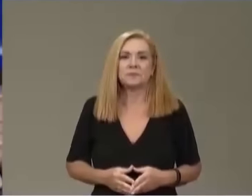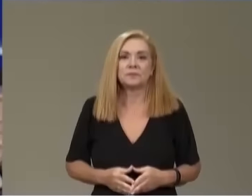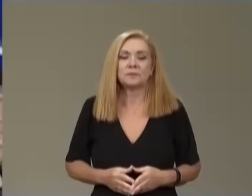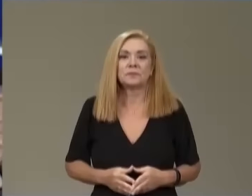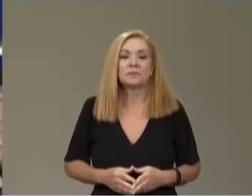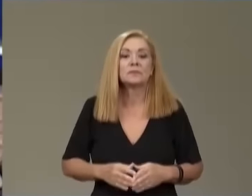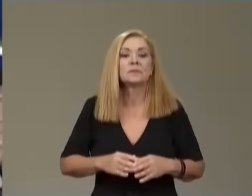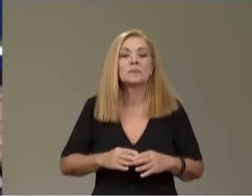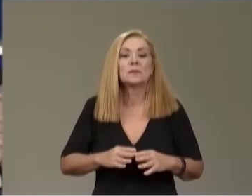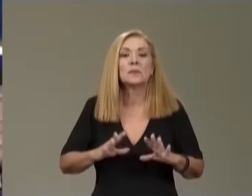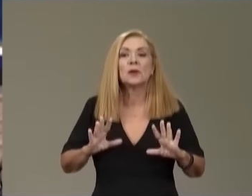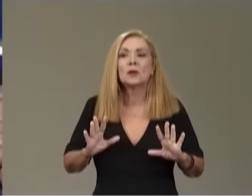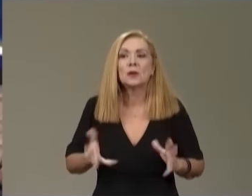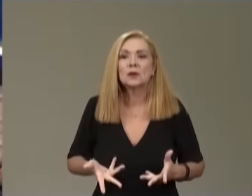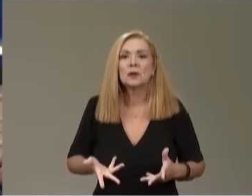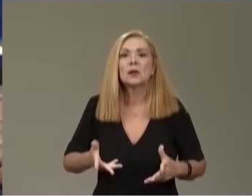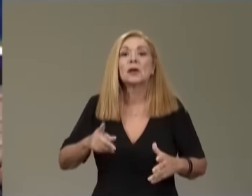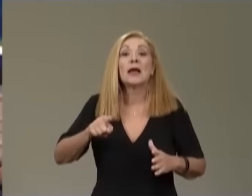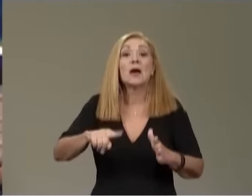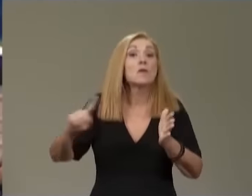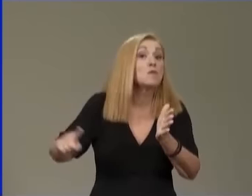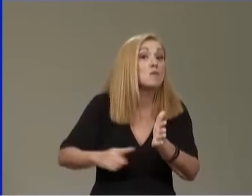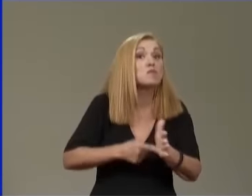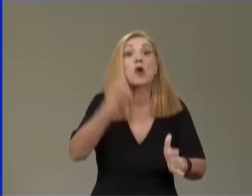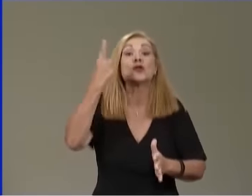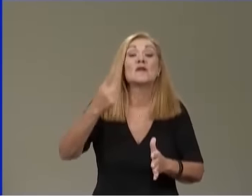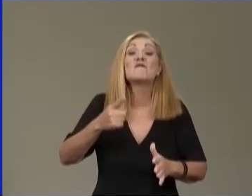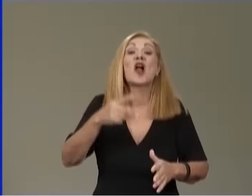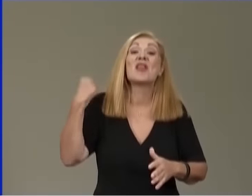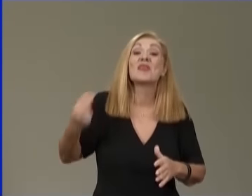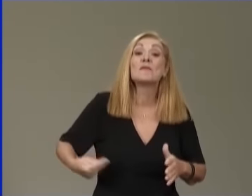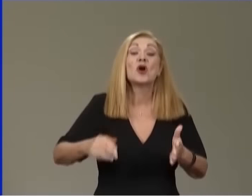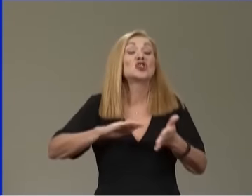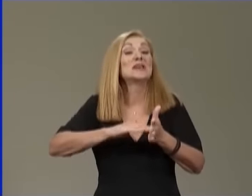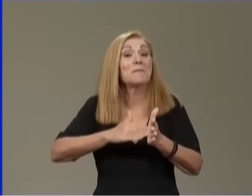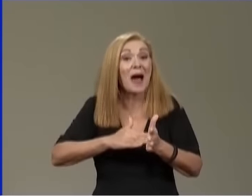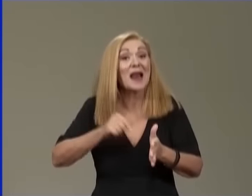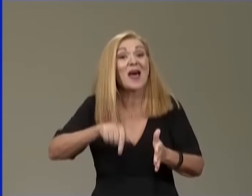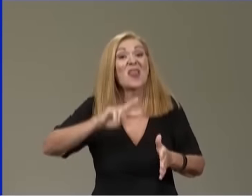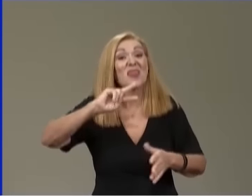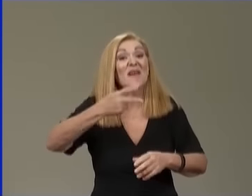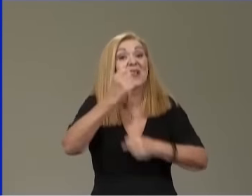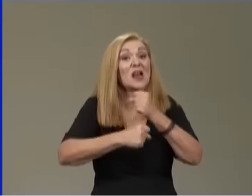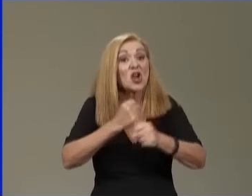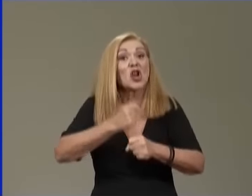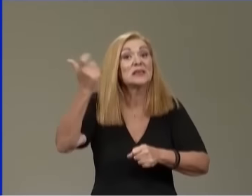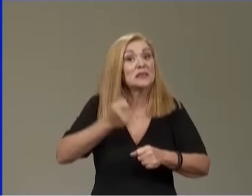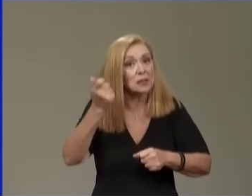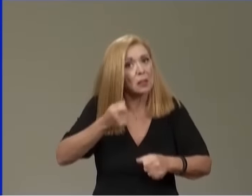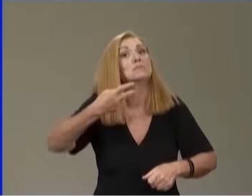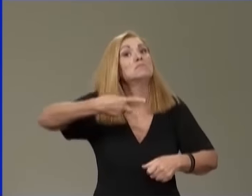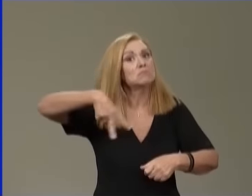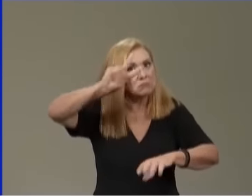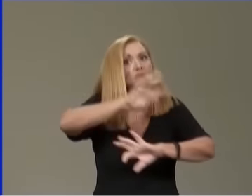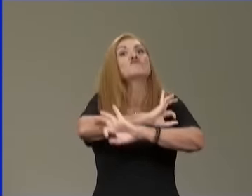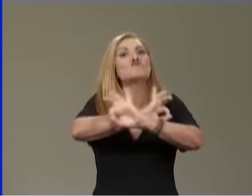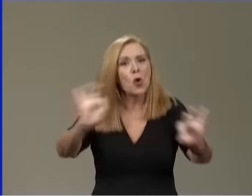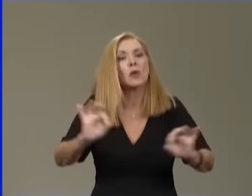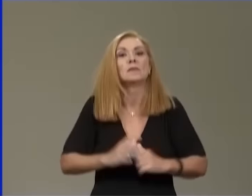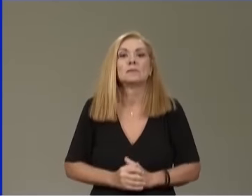Ότι θα αυξηθούν για πρώτη φορά οι αποδοχές δημοσίων υπαλλήλων και για δεύτερη χρονιά οι συντάξεις. Και αυξήθηκαν. Ότι